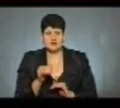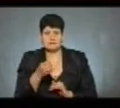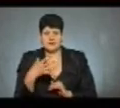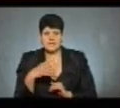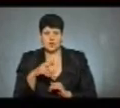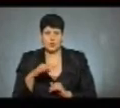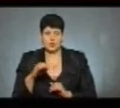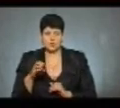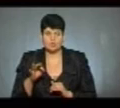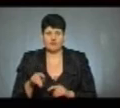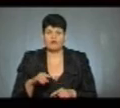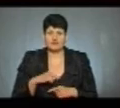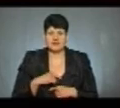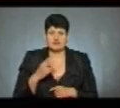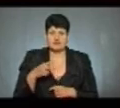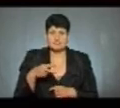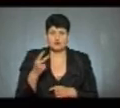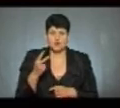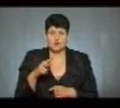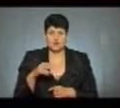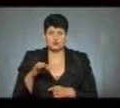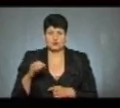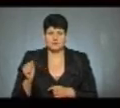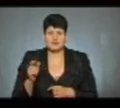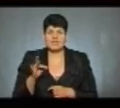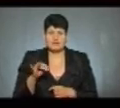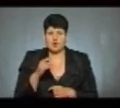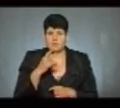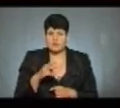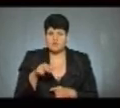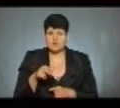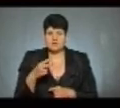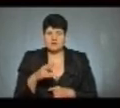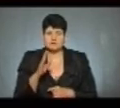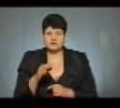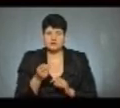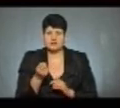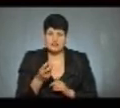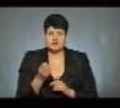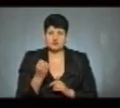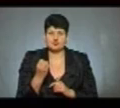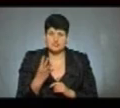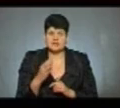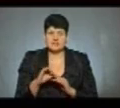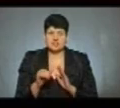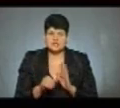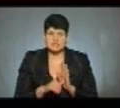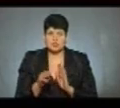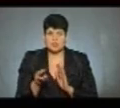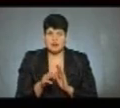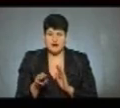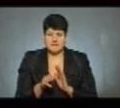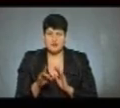15 лютого, фінал 22 лютого. Євробачення 2020 відбудеться 12, 14 та 16 травня